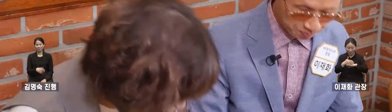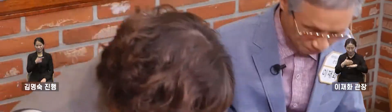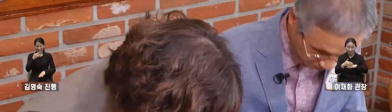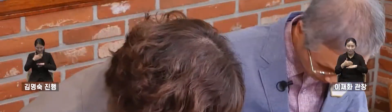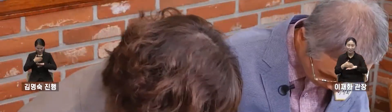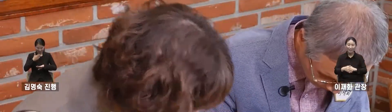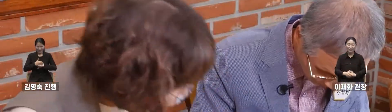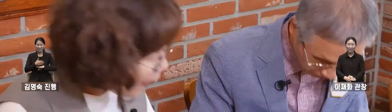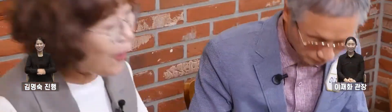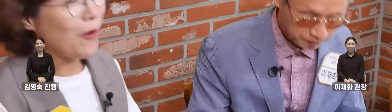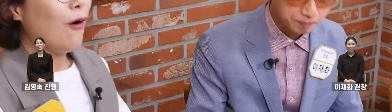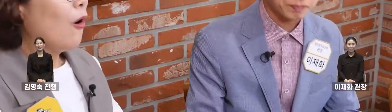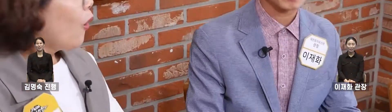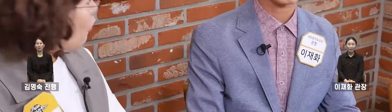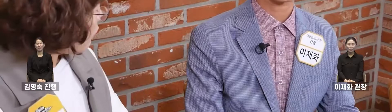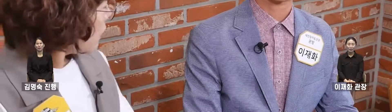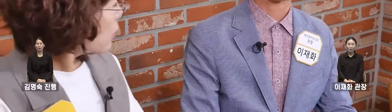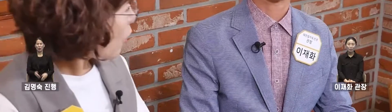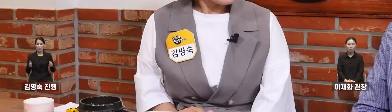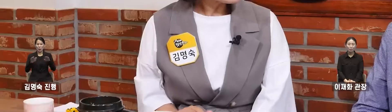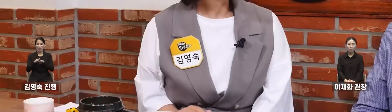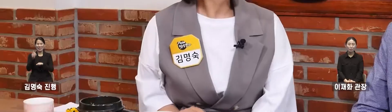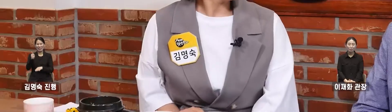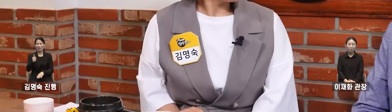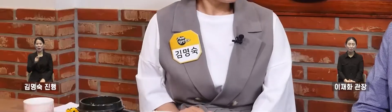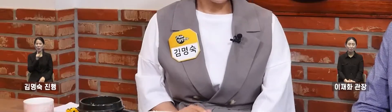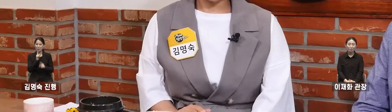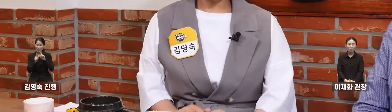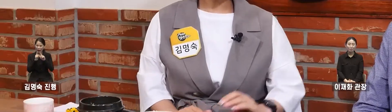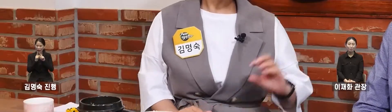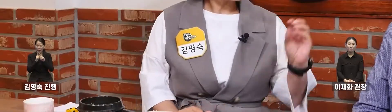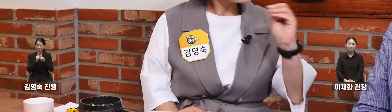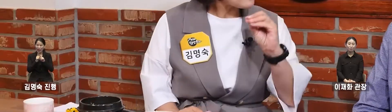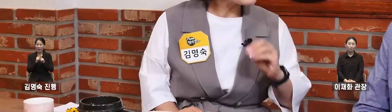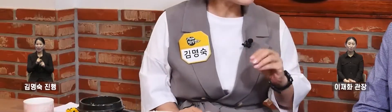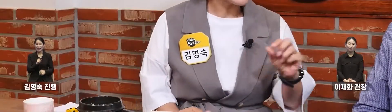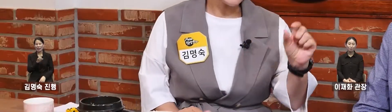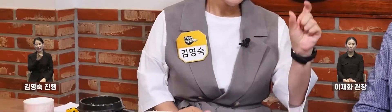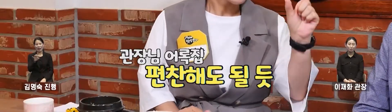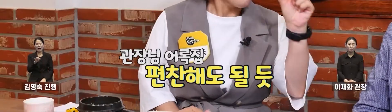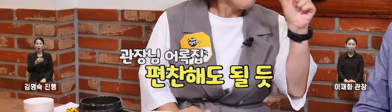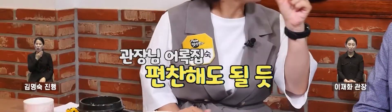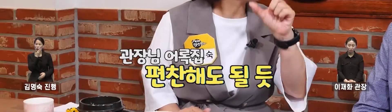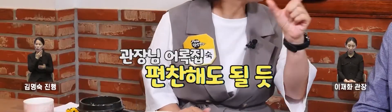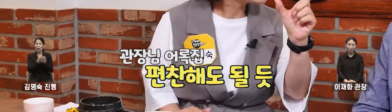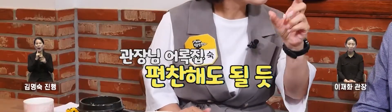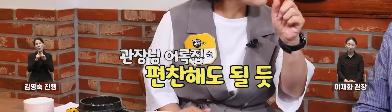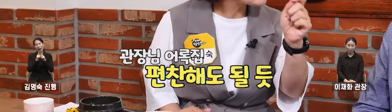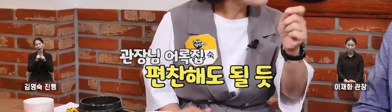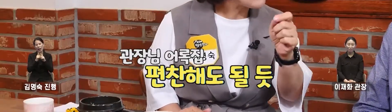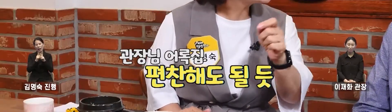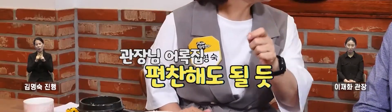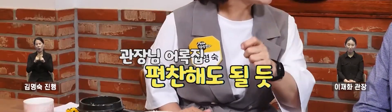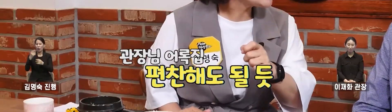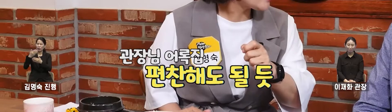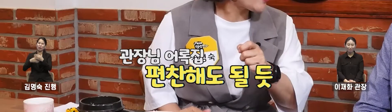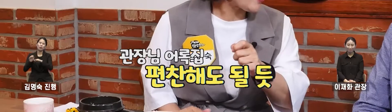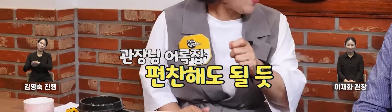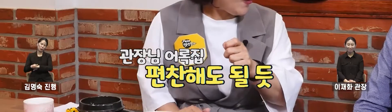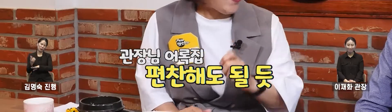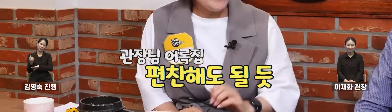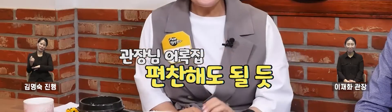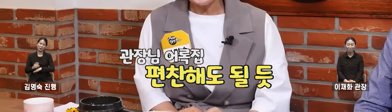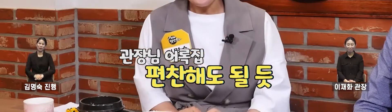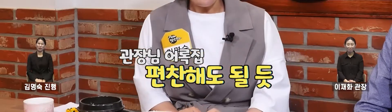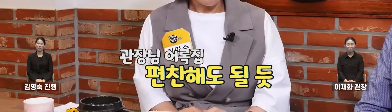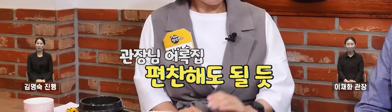네, 감사합니다. 우리 관장님 그 말씀 하나하나 다 어록으로 나 좀 남겨놔야